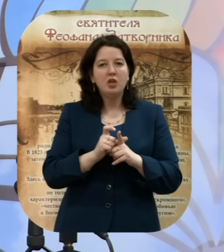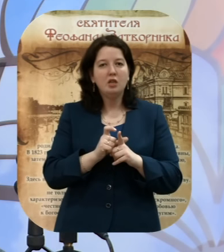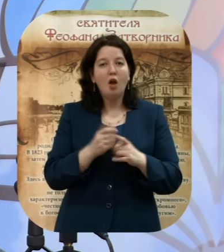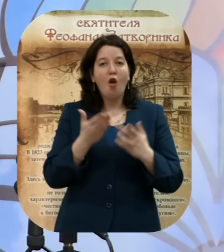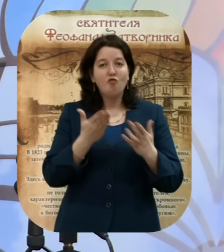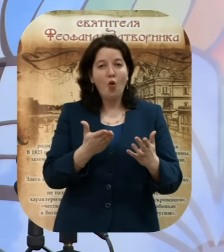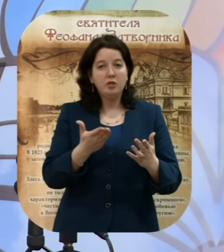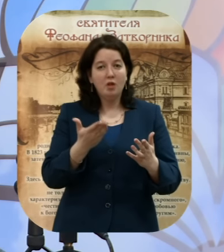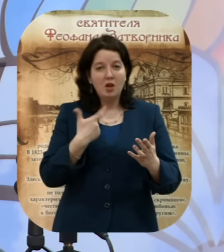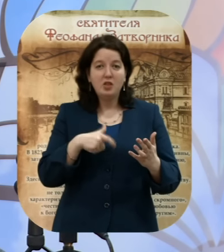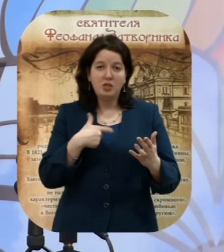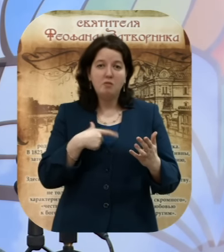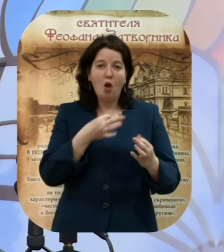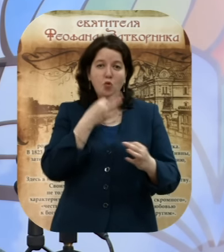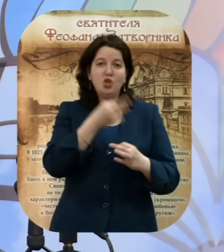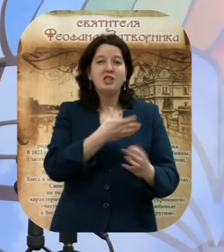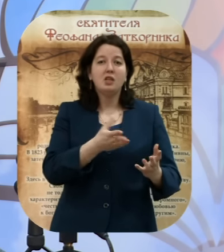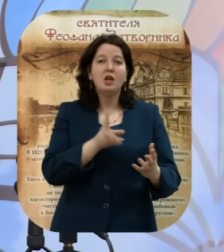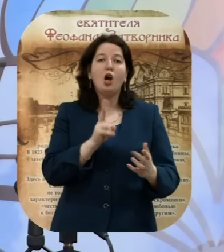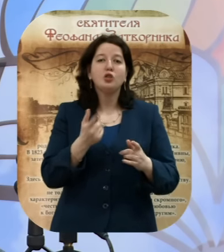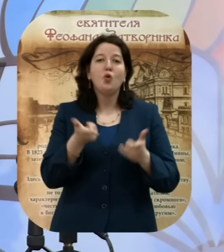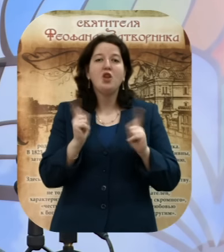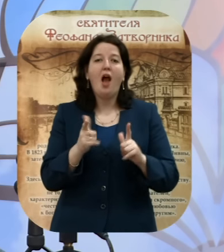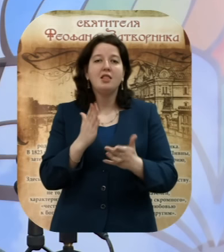выдал. Кто ты